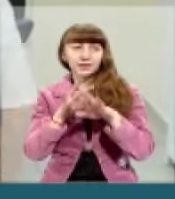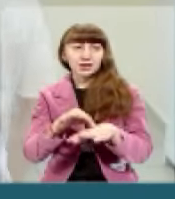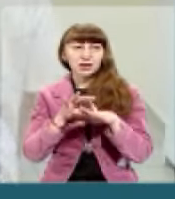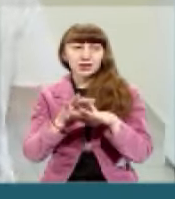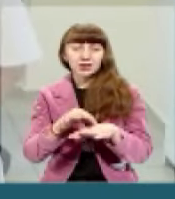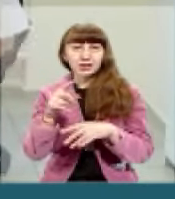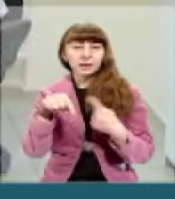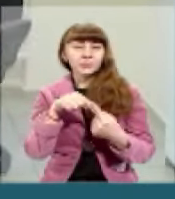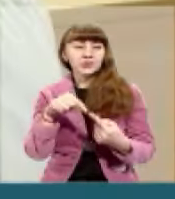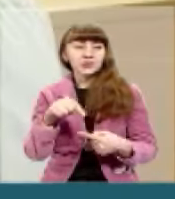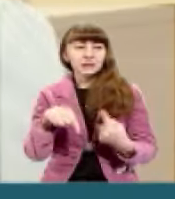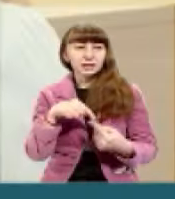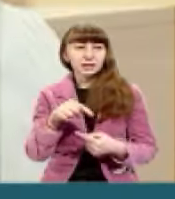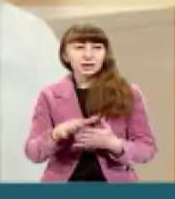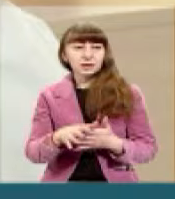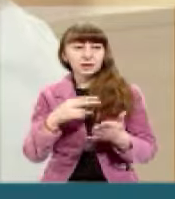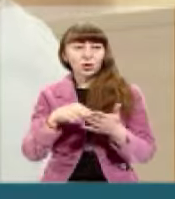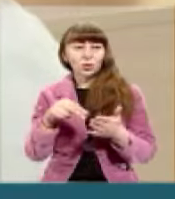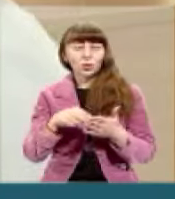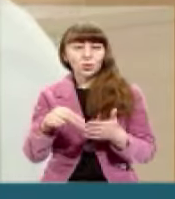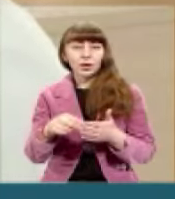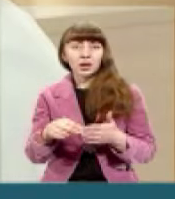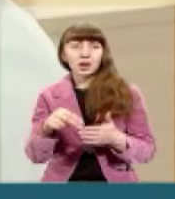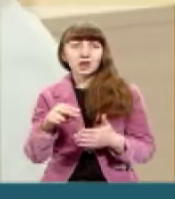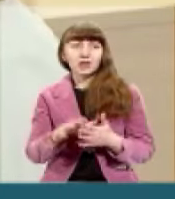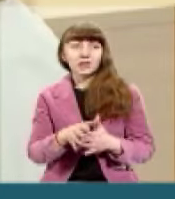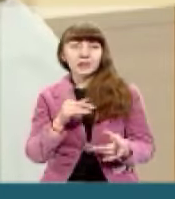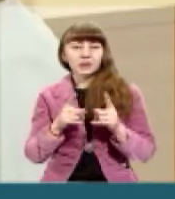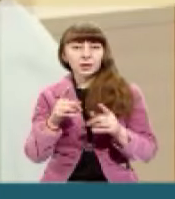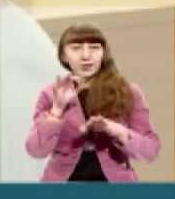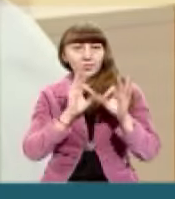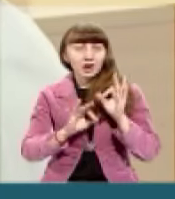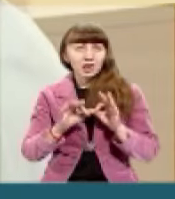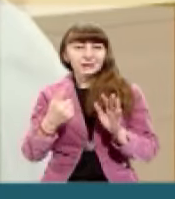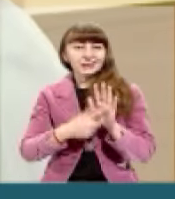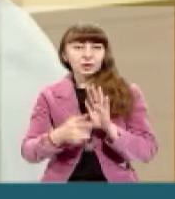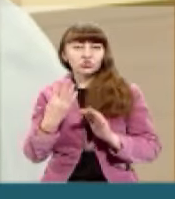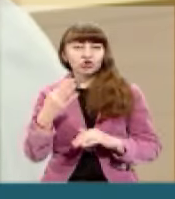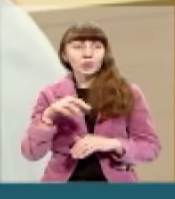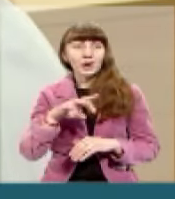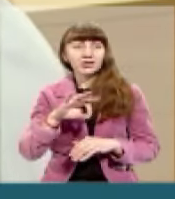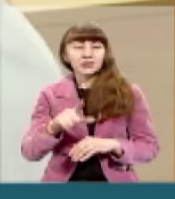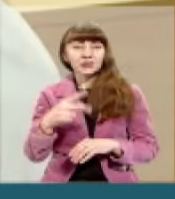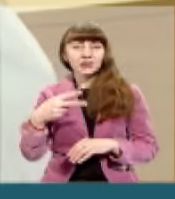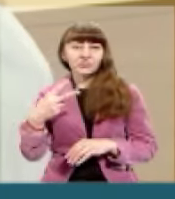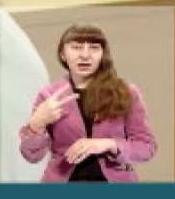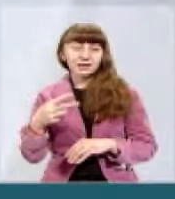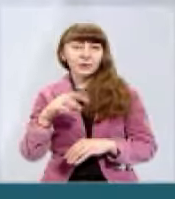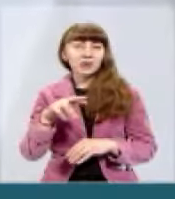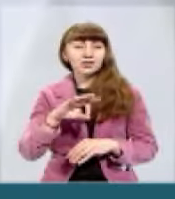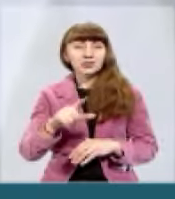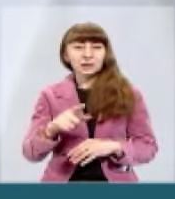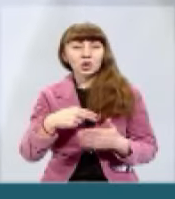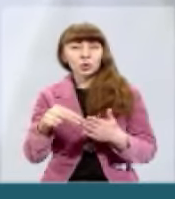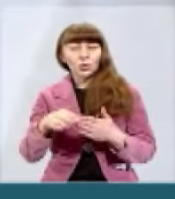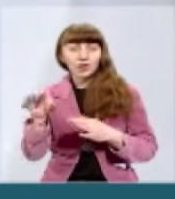амбулаторного лекарственного обеспечения закуплено орфанные препараты на сумму 74 миллиарда тенге. И на 20 миллиардов тенге